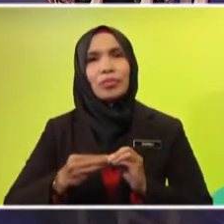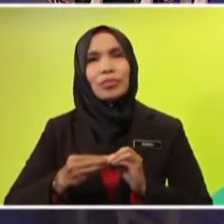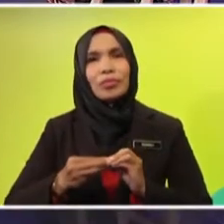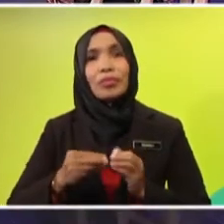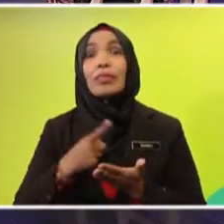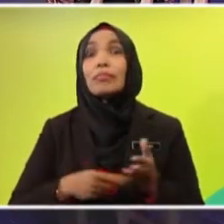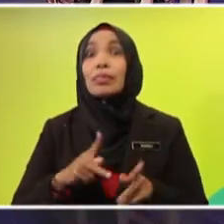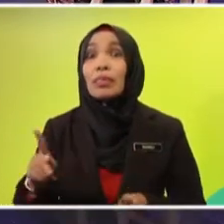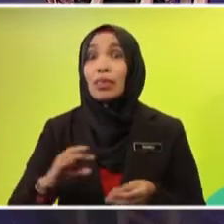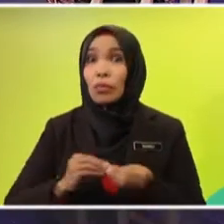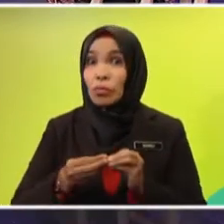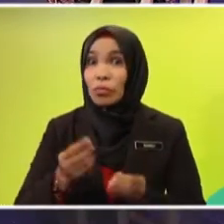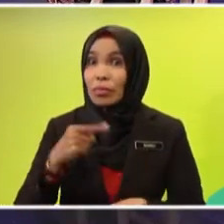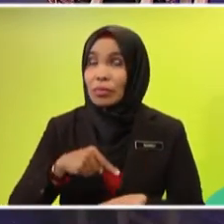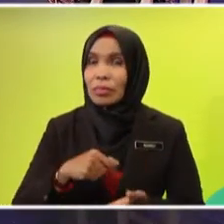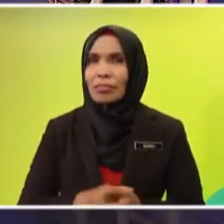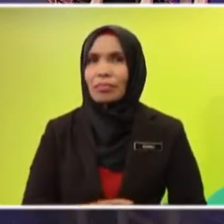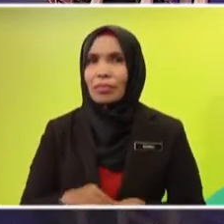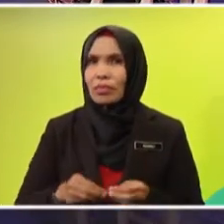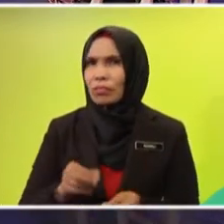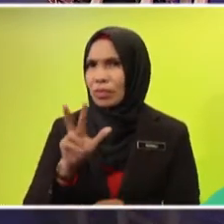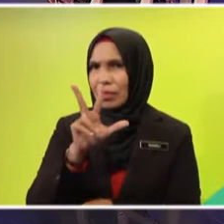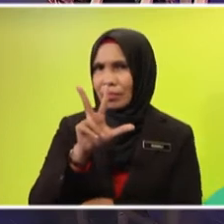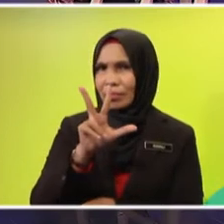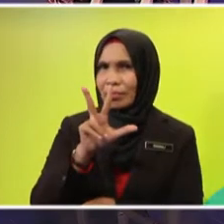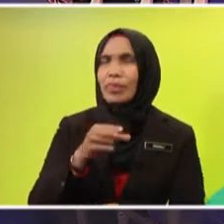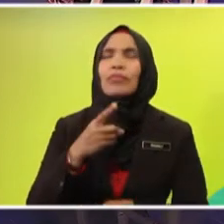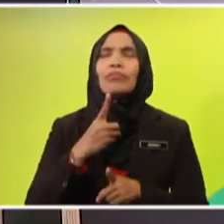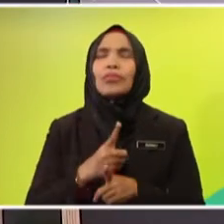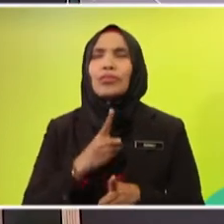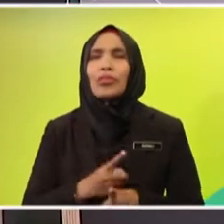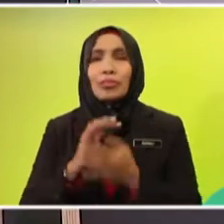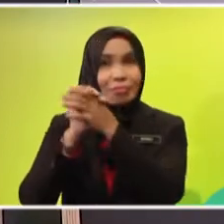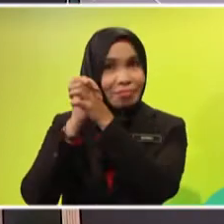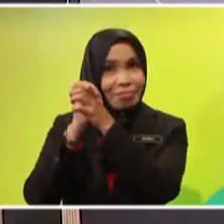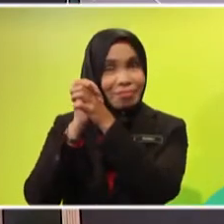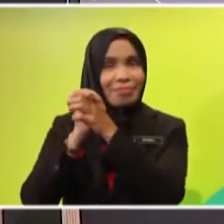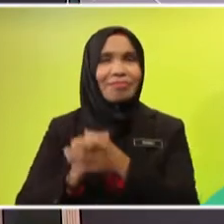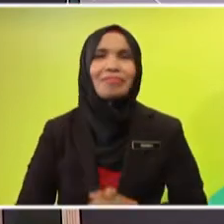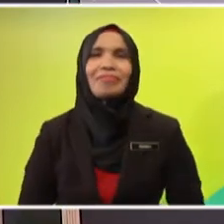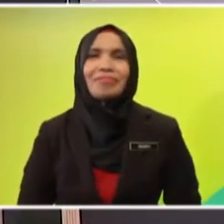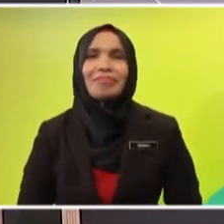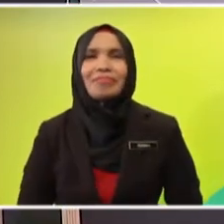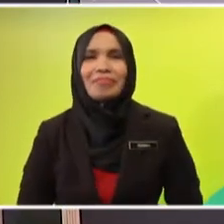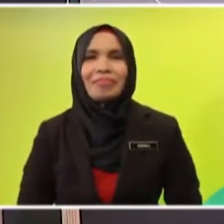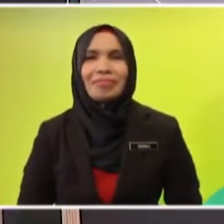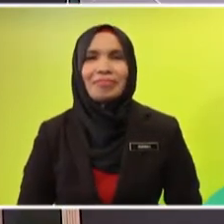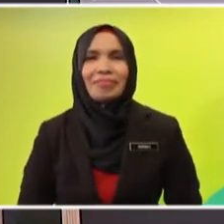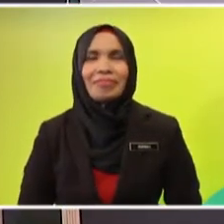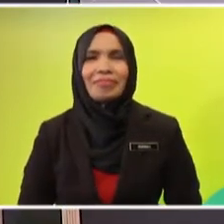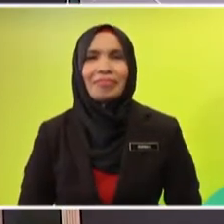Ivan nomor tiga oke betul Taimiyah bye Number 3